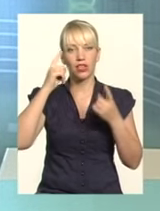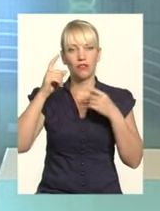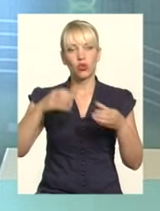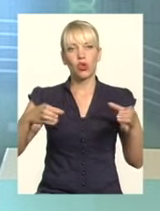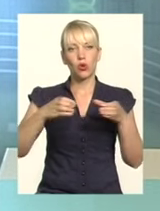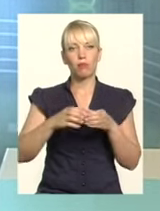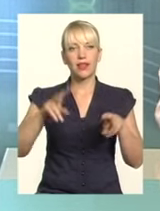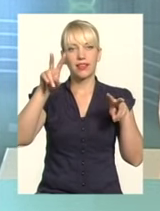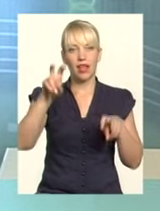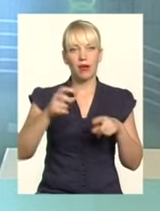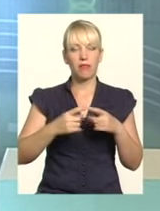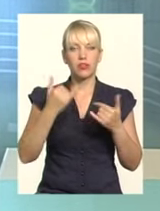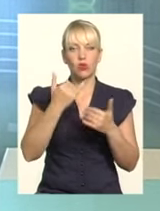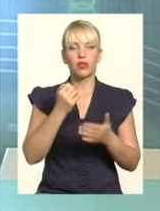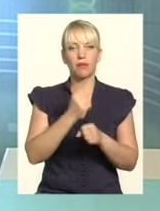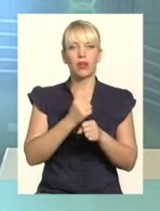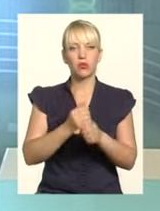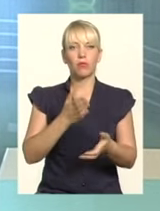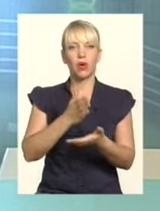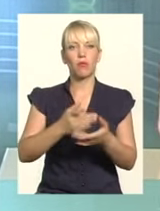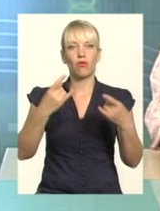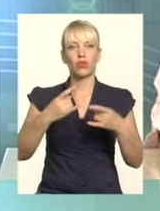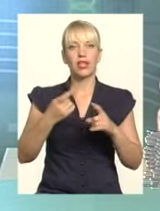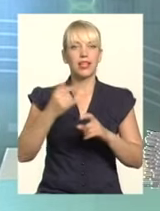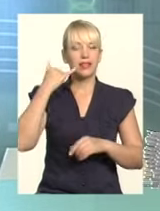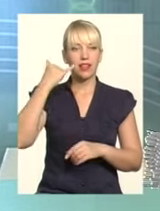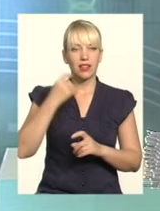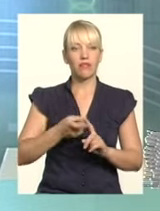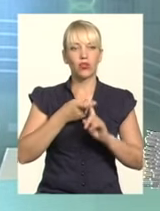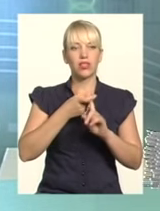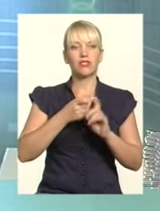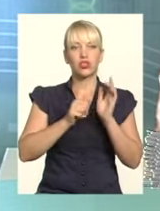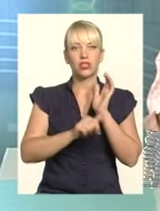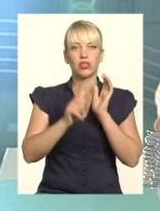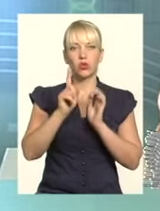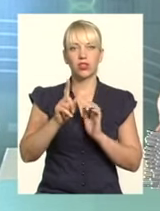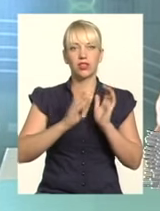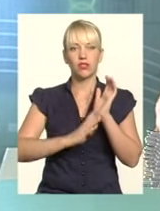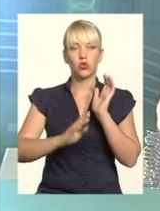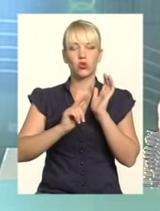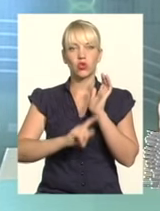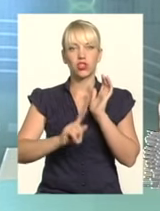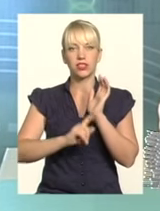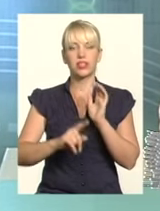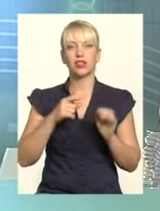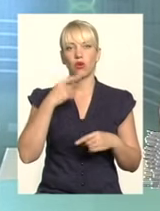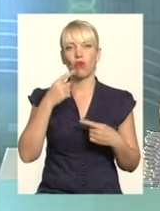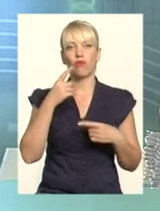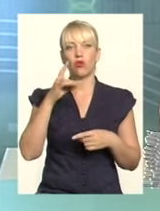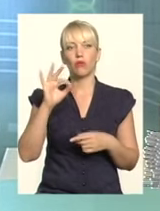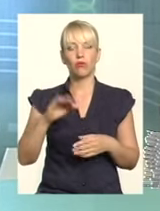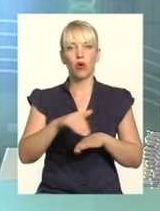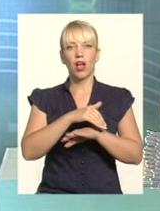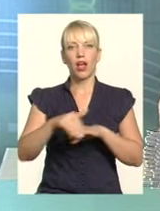«Тема». Сьогодні ми працюємо в прямому ефірі, телефон для зв'язку 61 90 60 і говоримо про